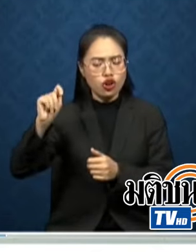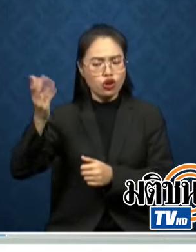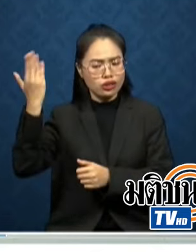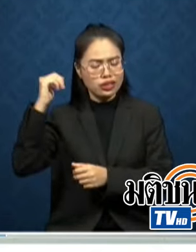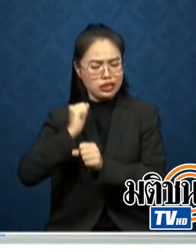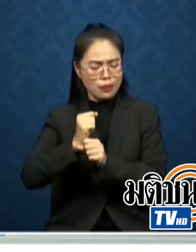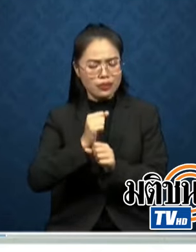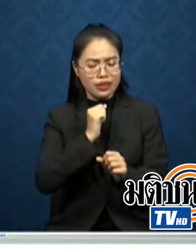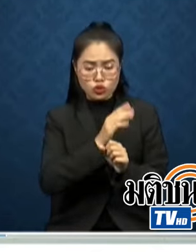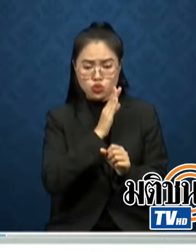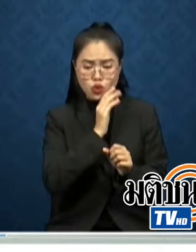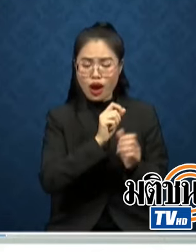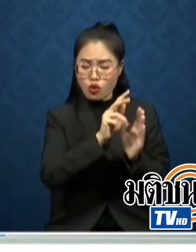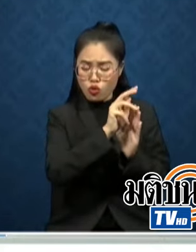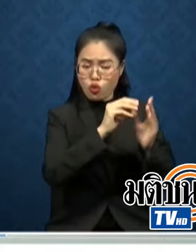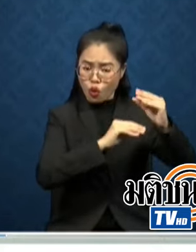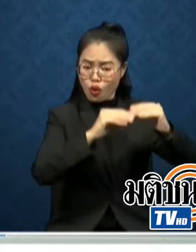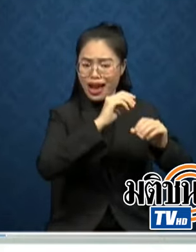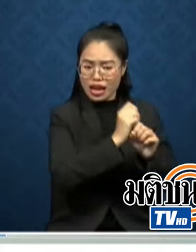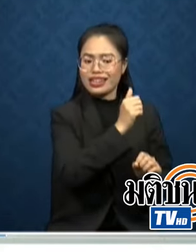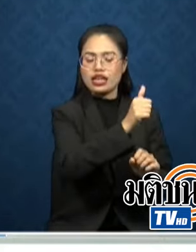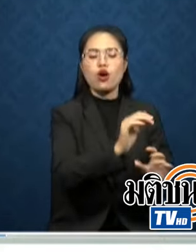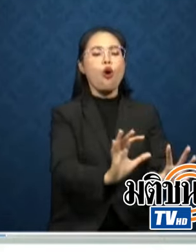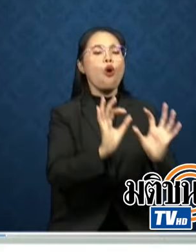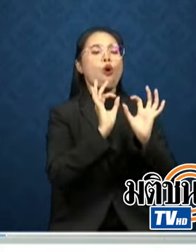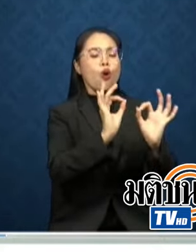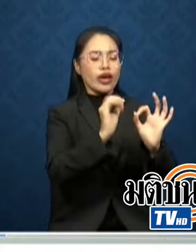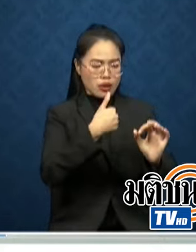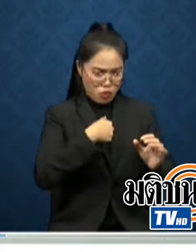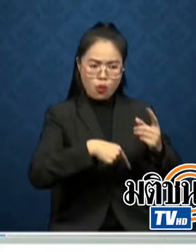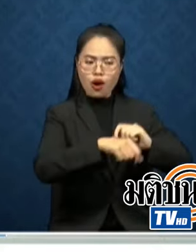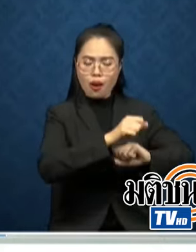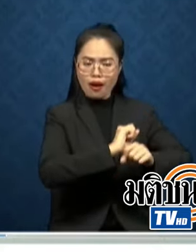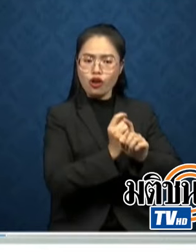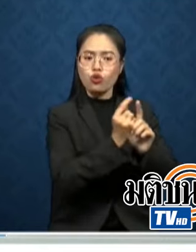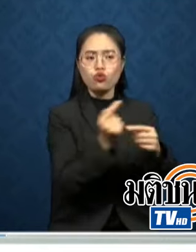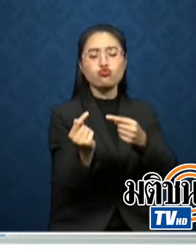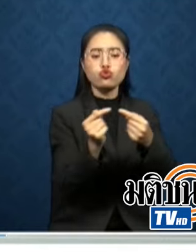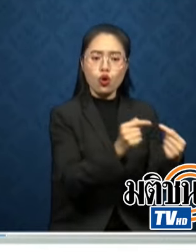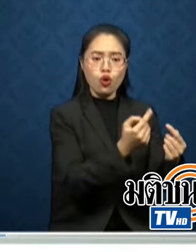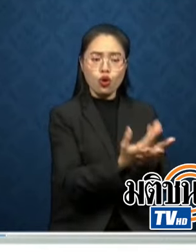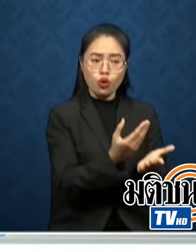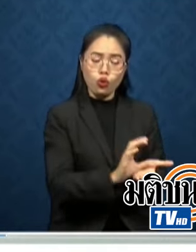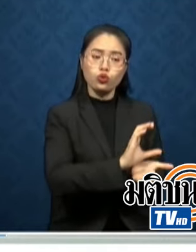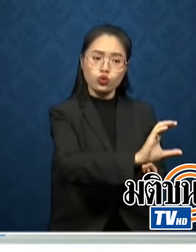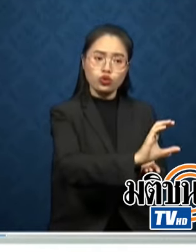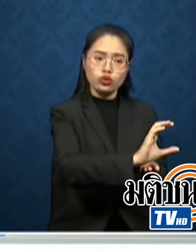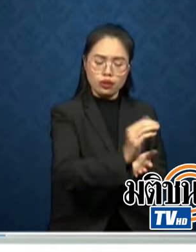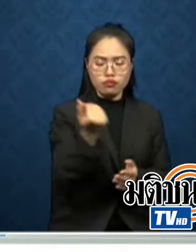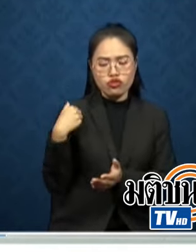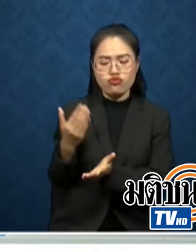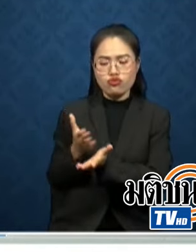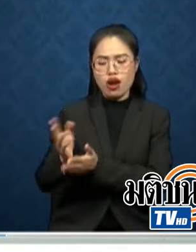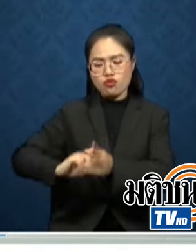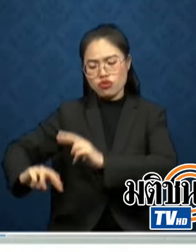ไรที่ทำมาดีเราก็ carry on นะครับไม่ได้ไปปัดตกทุกเรื่องนะครับเรื่องของการลงทุนทางทีมงานก็ไปติ